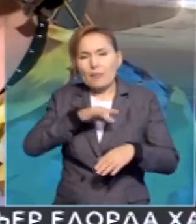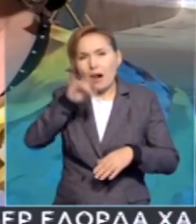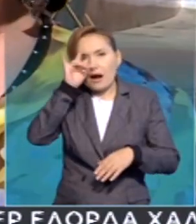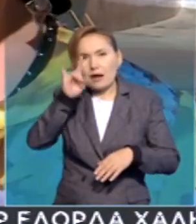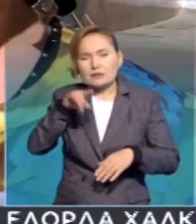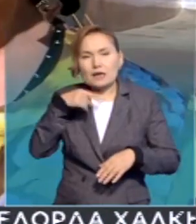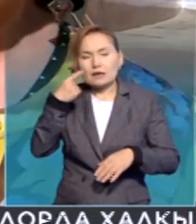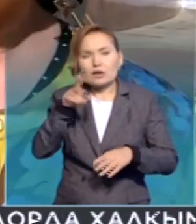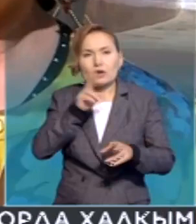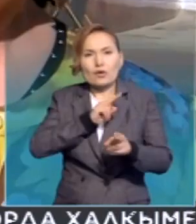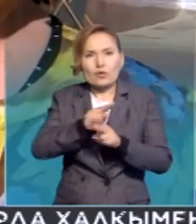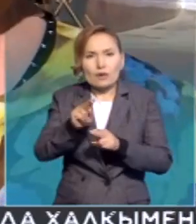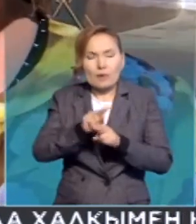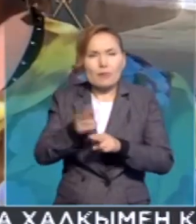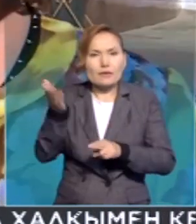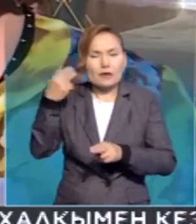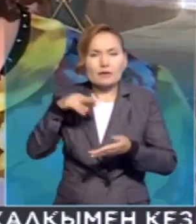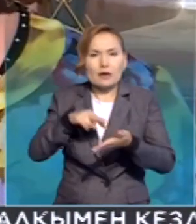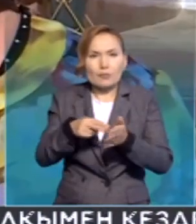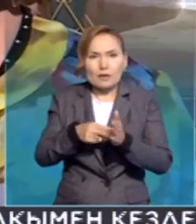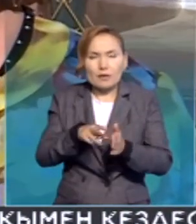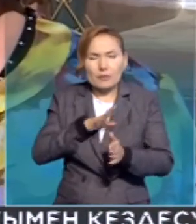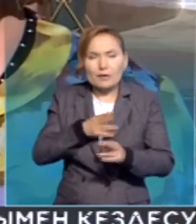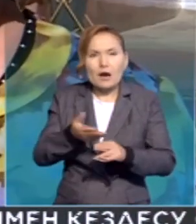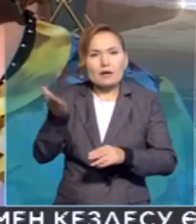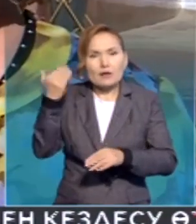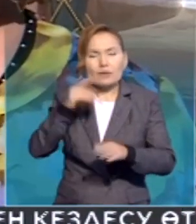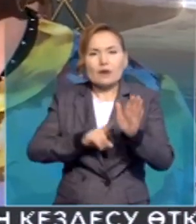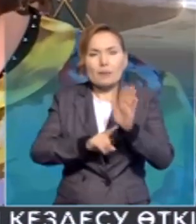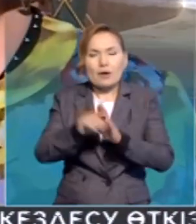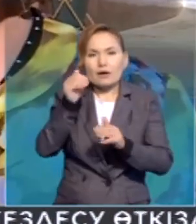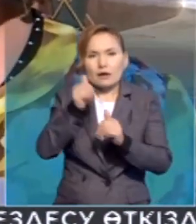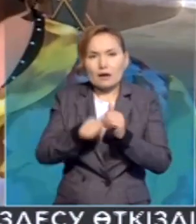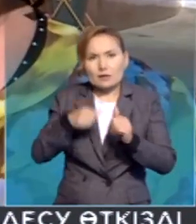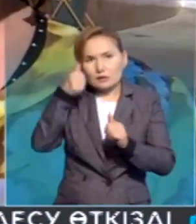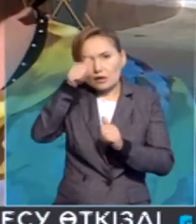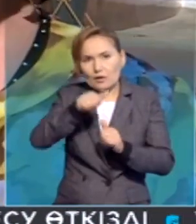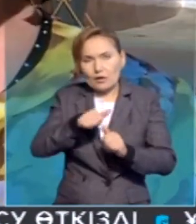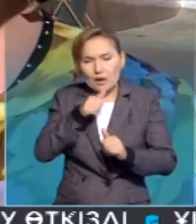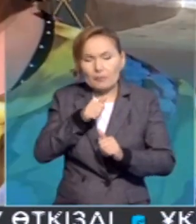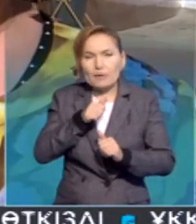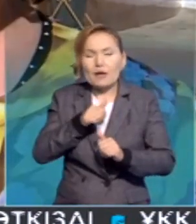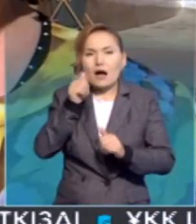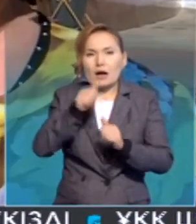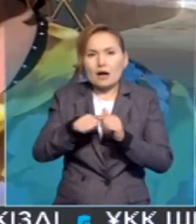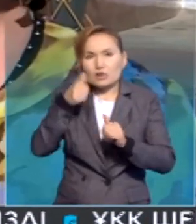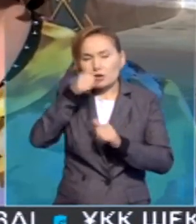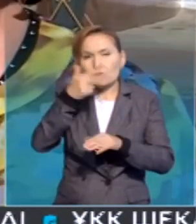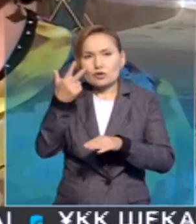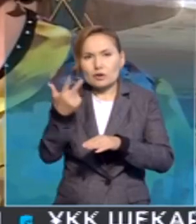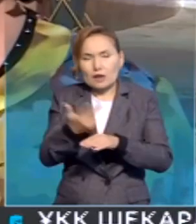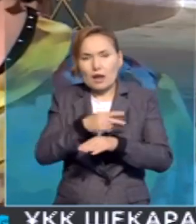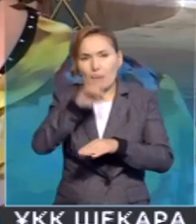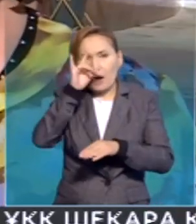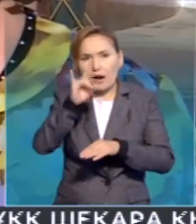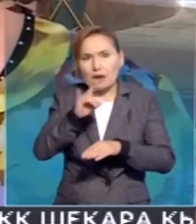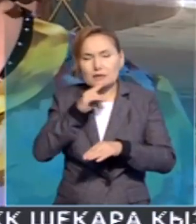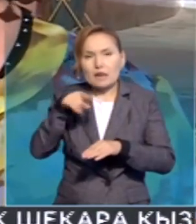балаларымызды қазақшаға үйретейік деген. Содан бастап жыл сайын жылына 300 осы тіл